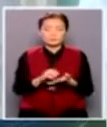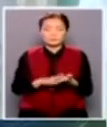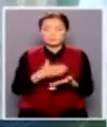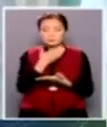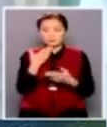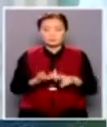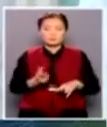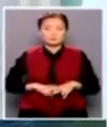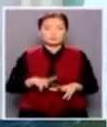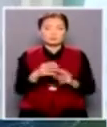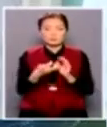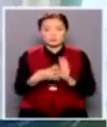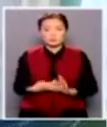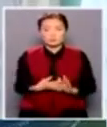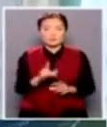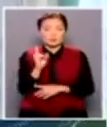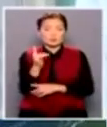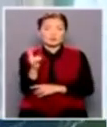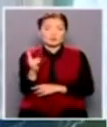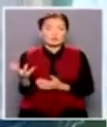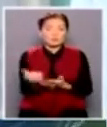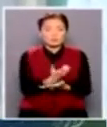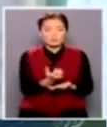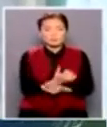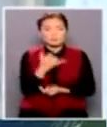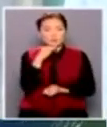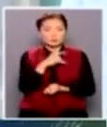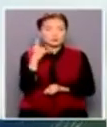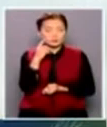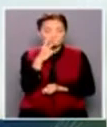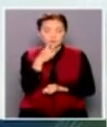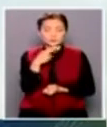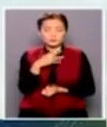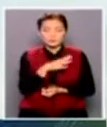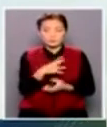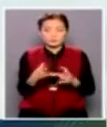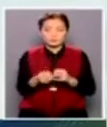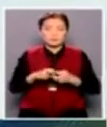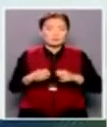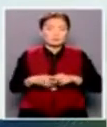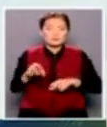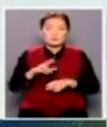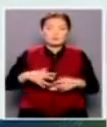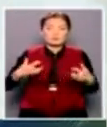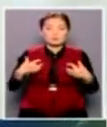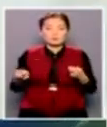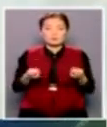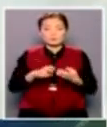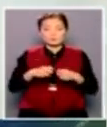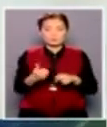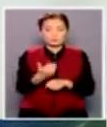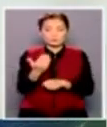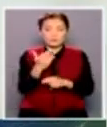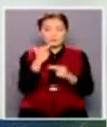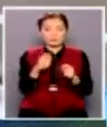жоқ. Дегенмен соңғы жылдары шараналардың даладан табылып жатқанын құлақ естіп көз көріп жүр. Бұл проблема облыстық денсаулық сақтау